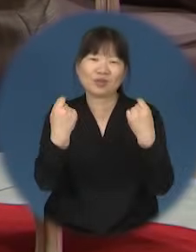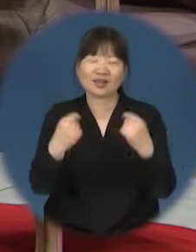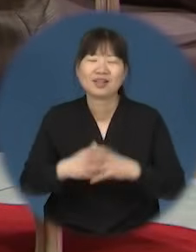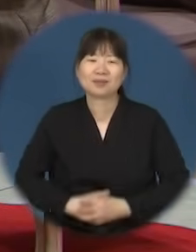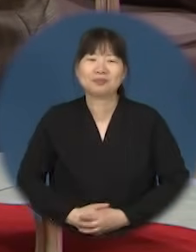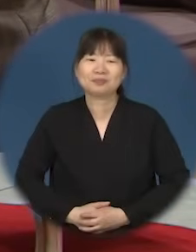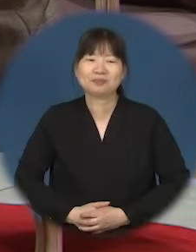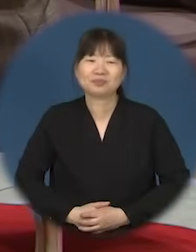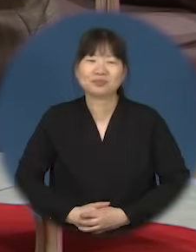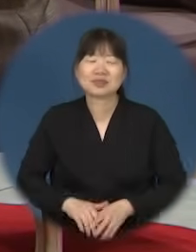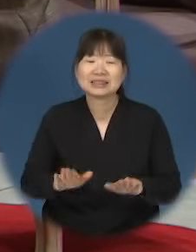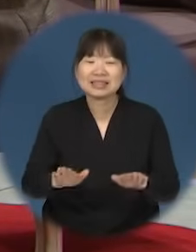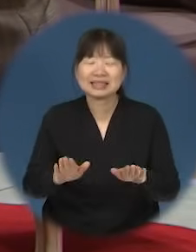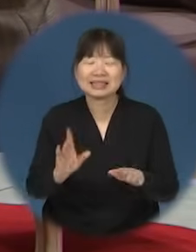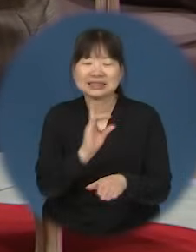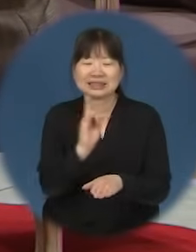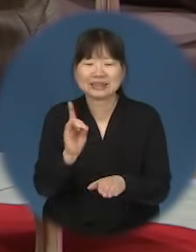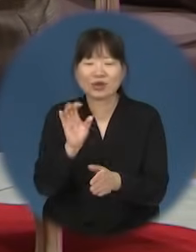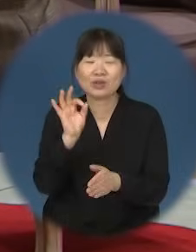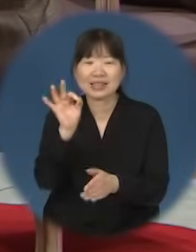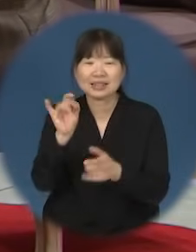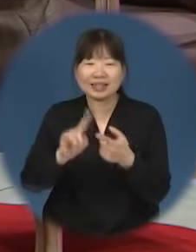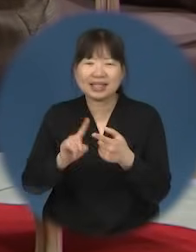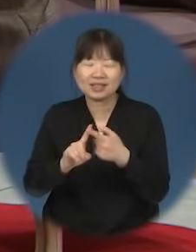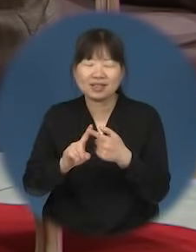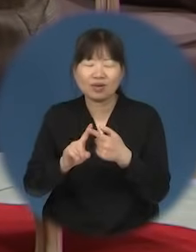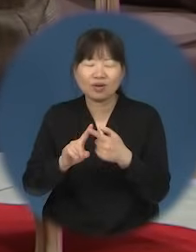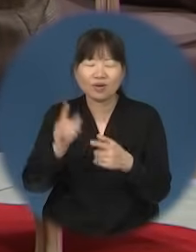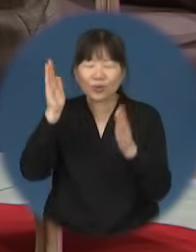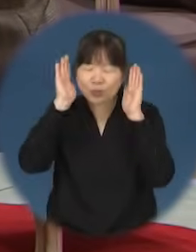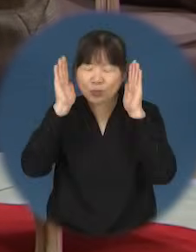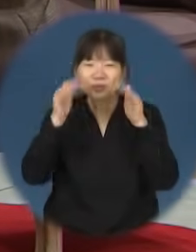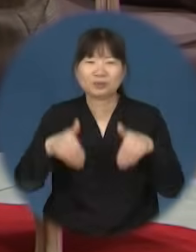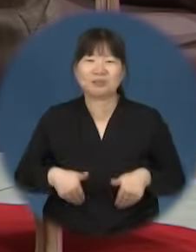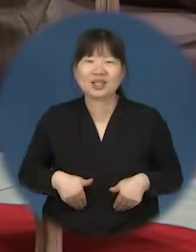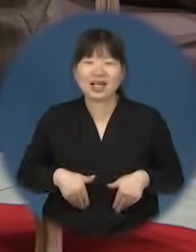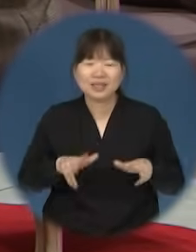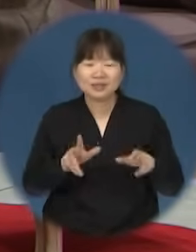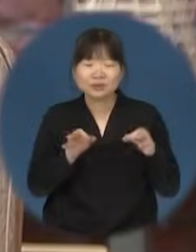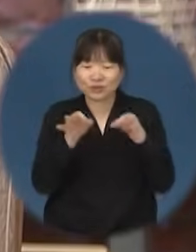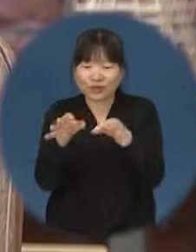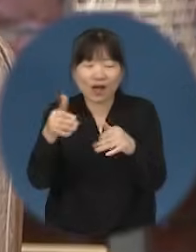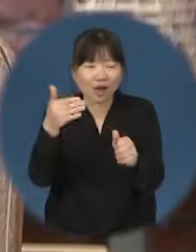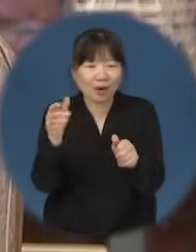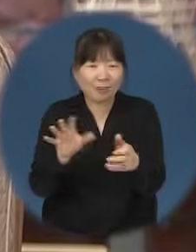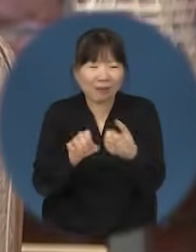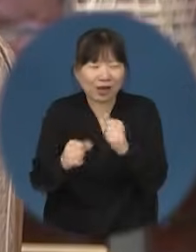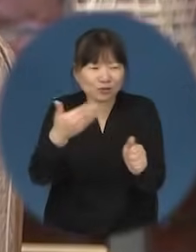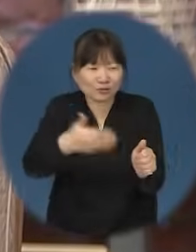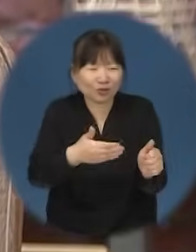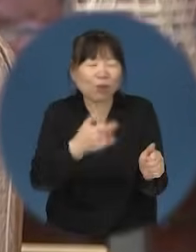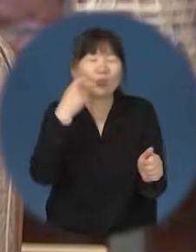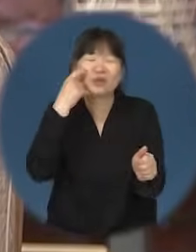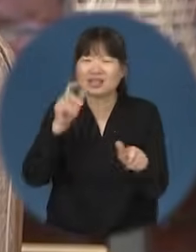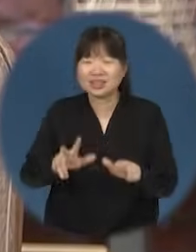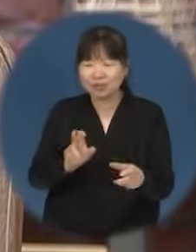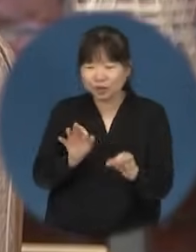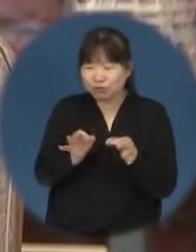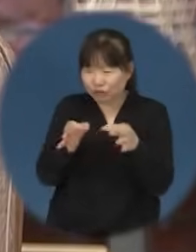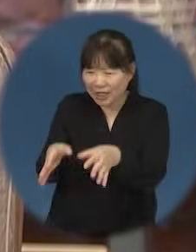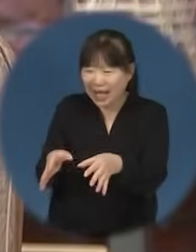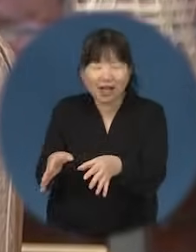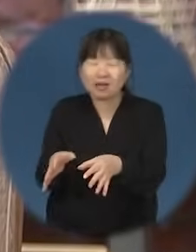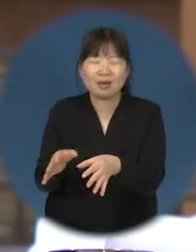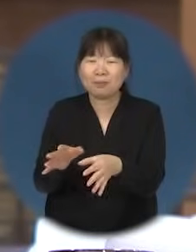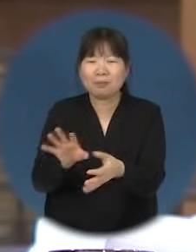디지털 자산 공부할 단계다. 예, 맞습니다. 당장 투자하라고 권유는 못 하시는 거죠? 아니요. 그거는 어려워요. 그죠? 예.